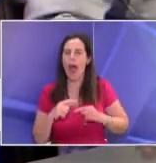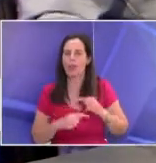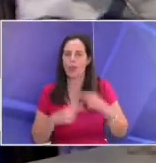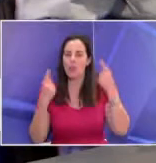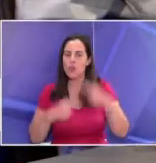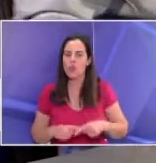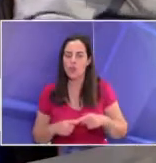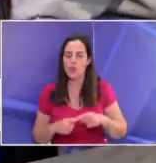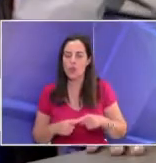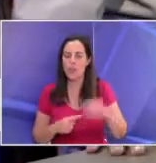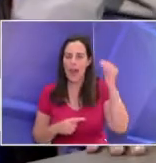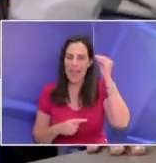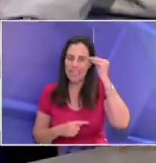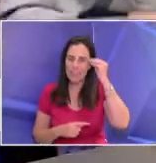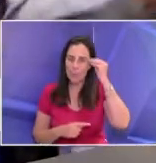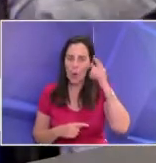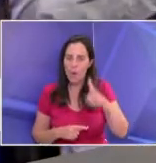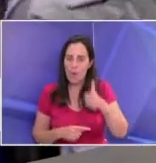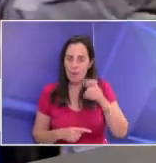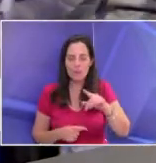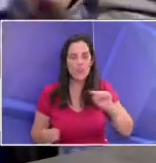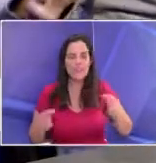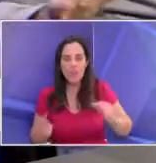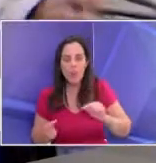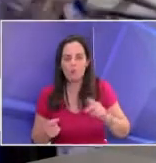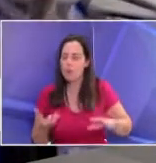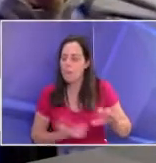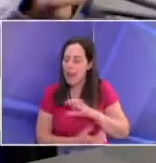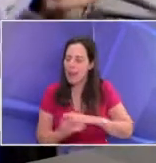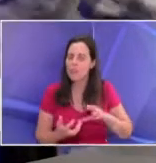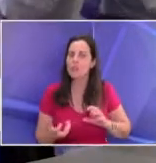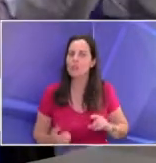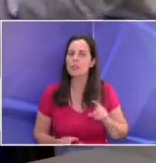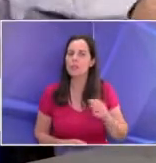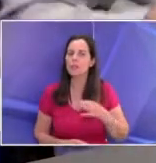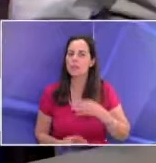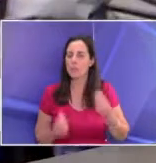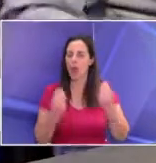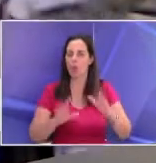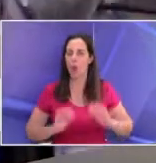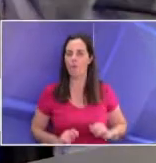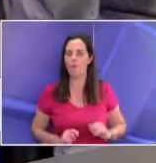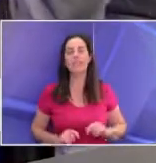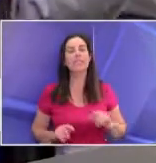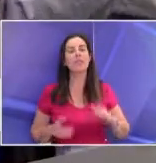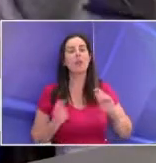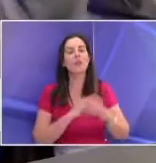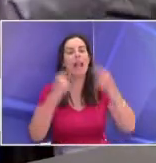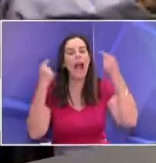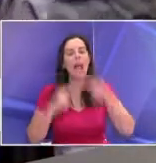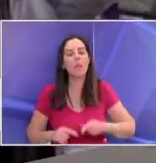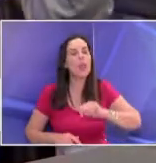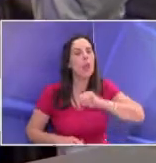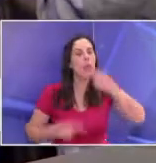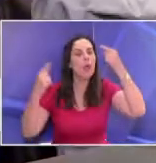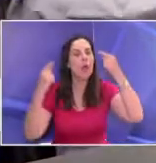יום השנה לרצח רבין לא עובר פה בשקט, ויש קרבות, ויש בלגן, ויש מאומה, בעיניי זה דבר חיובי. זה מה שהופך את היום הזה לקודם